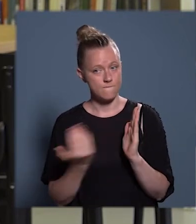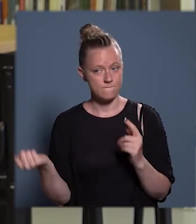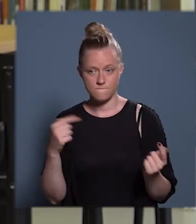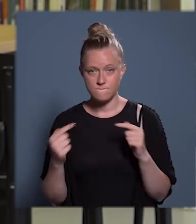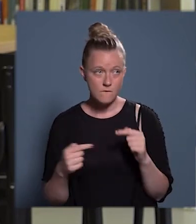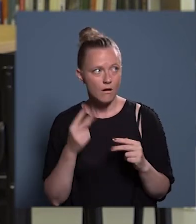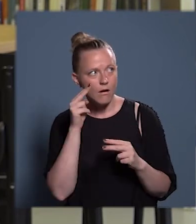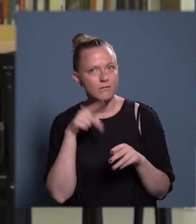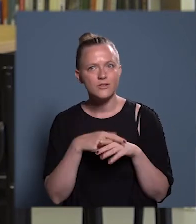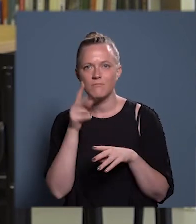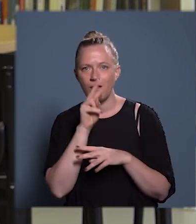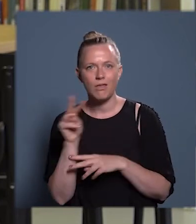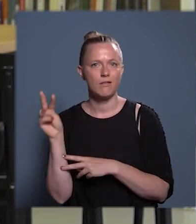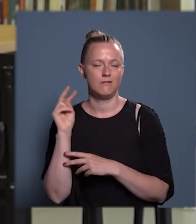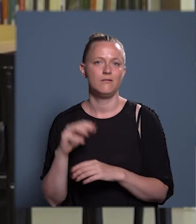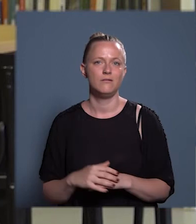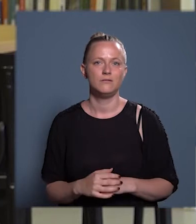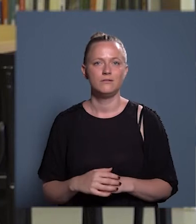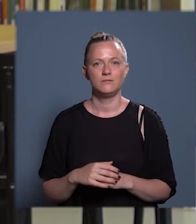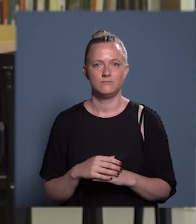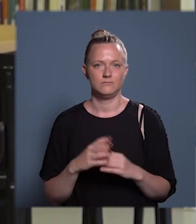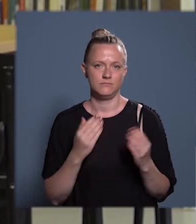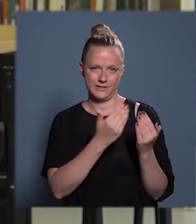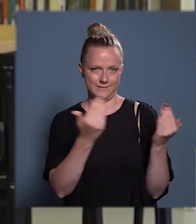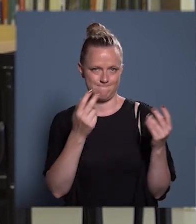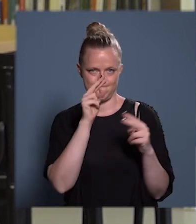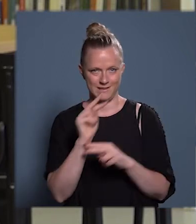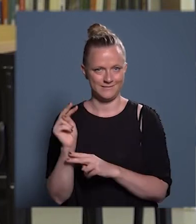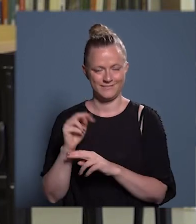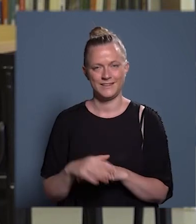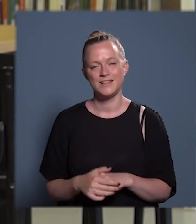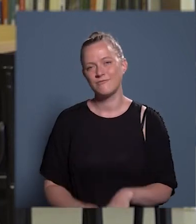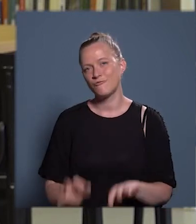megnézi a alkotásaimat, és nagyon jó